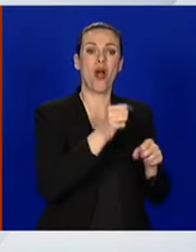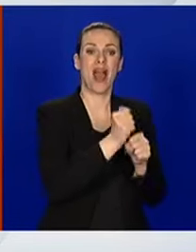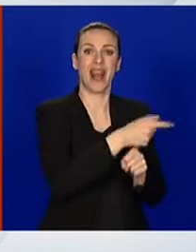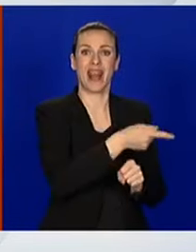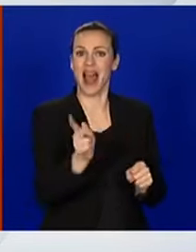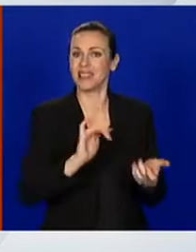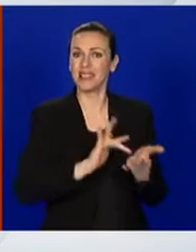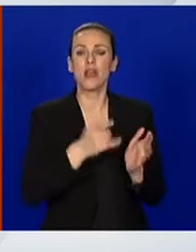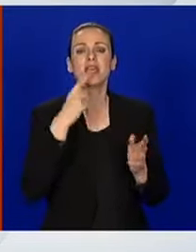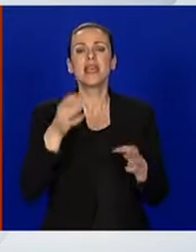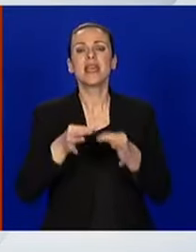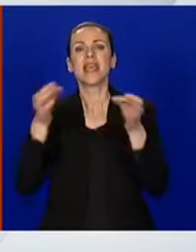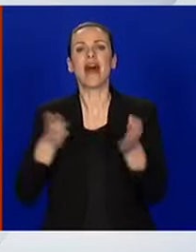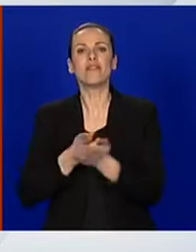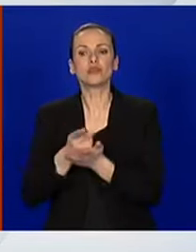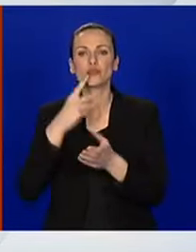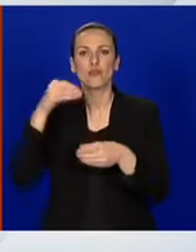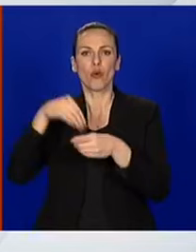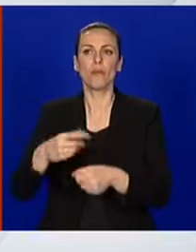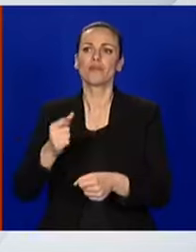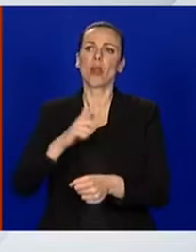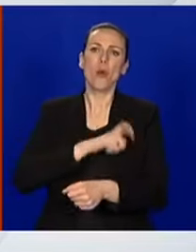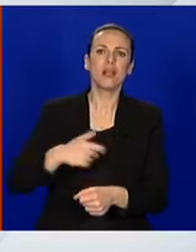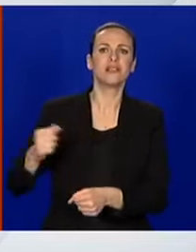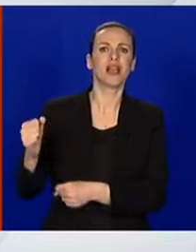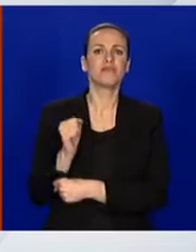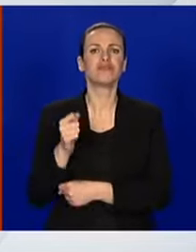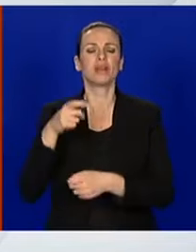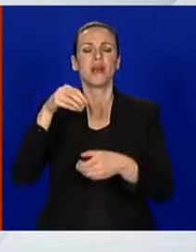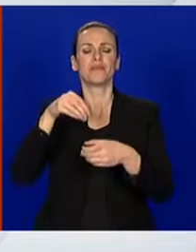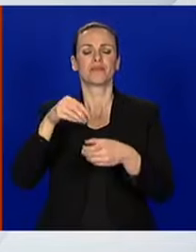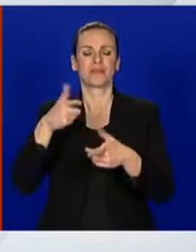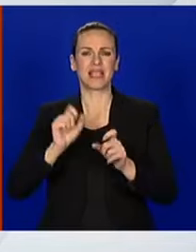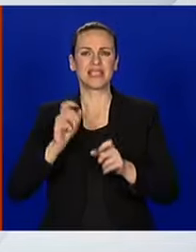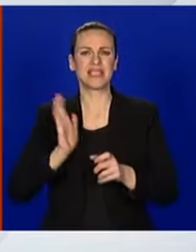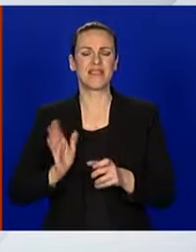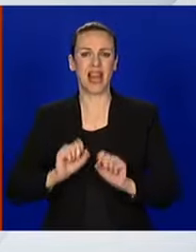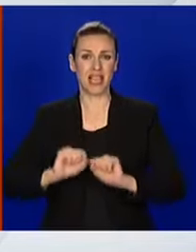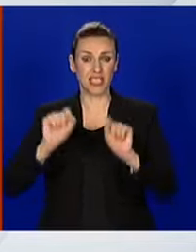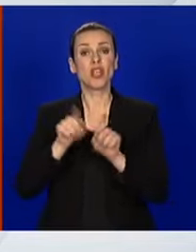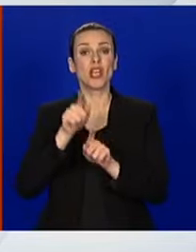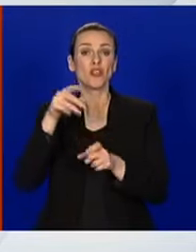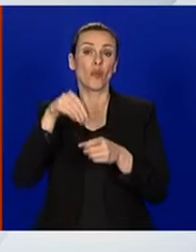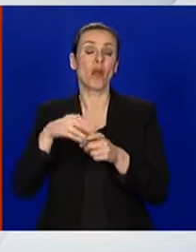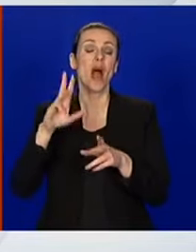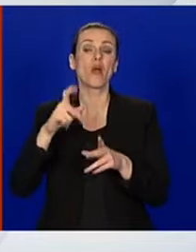onim javnim službama koje djeluju u okviru stožera civilne zaštite i susreću se sa korona